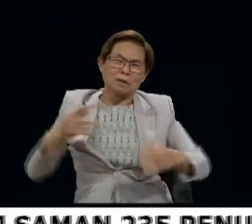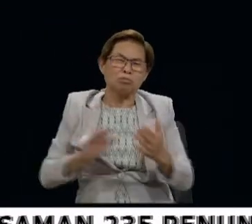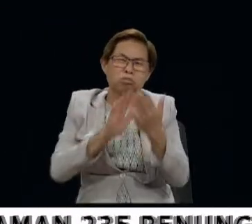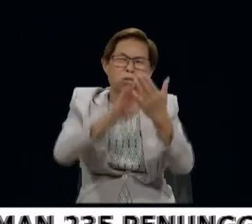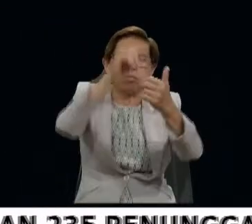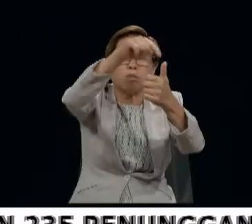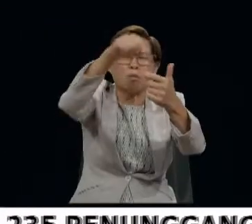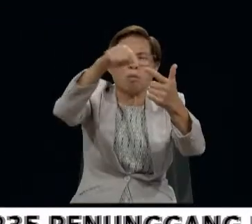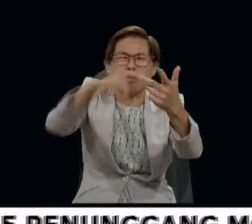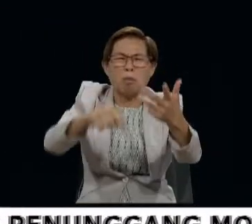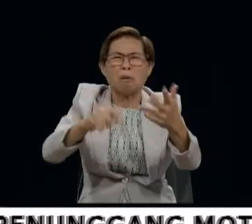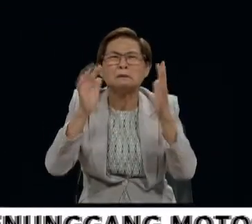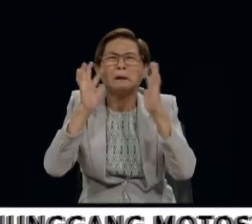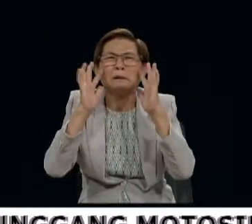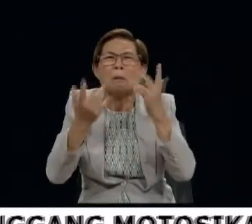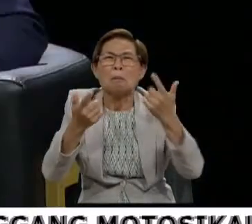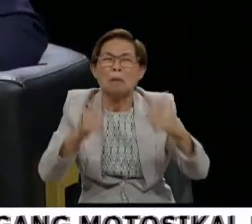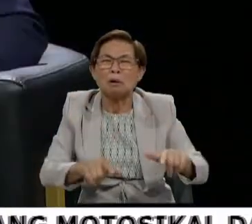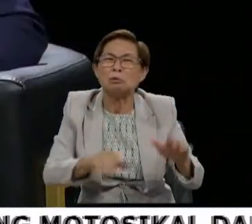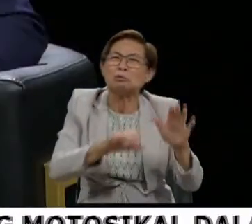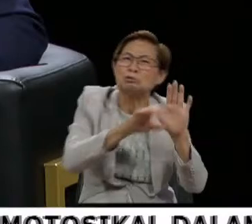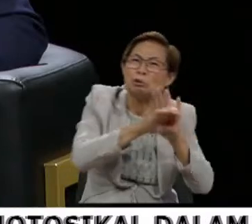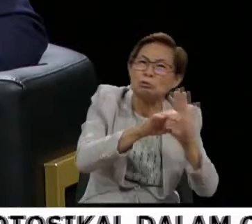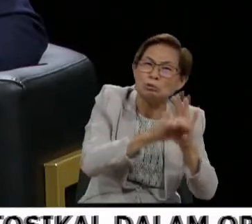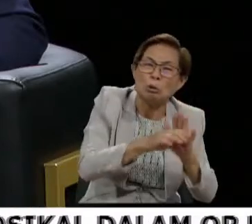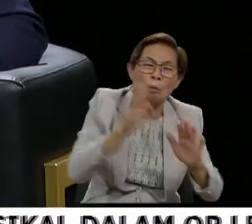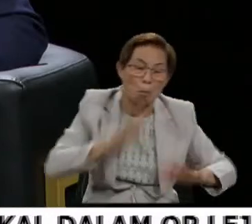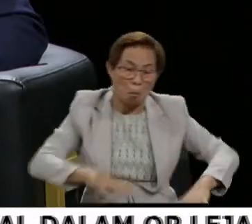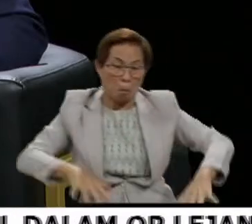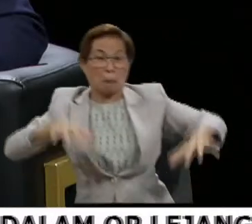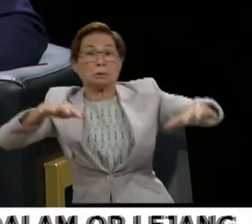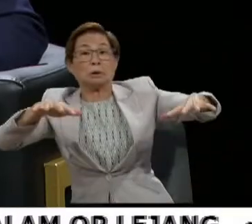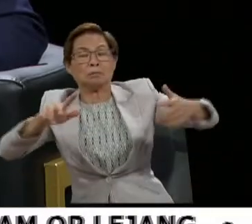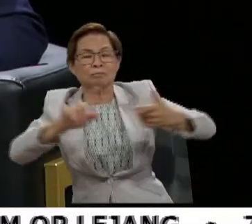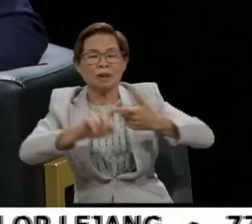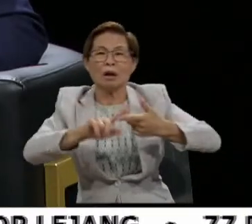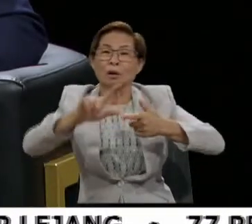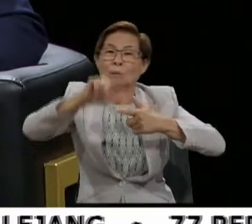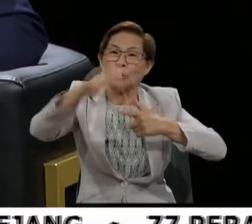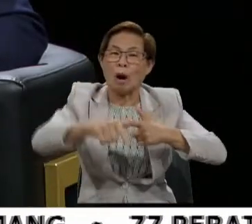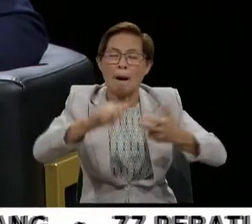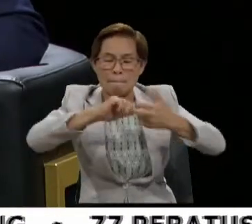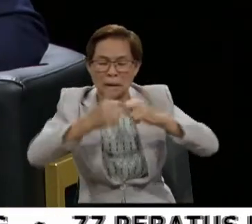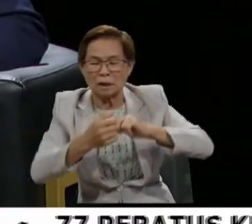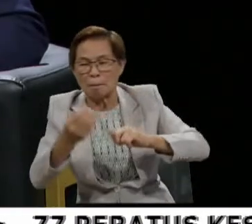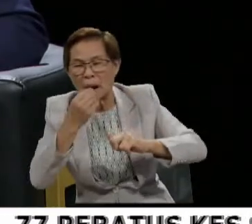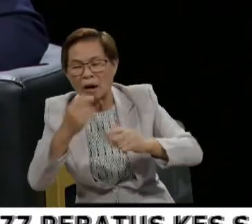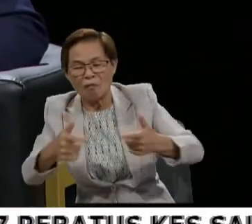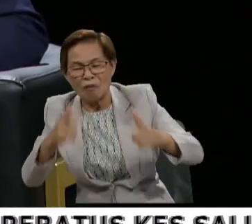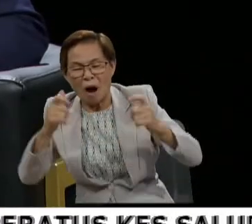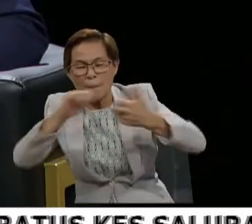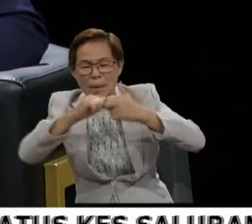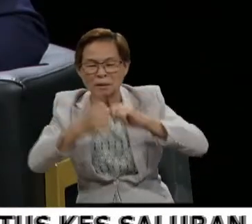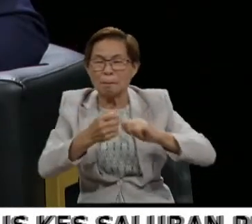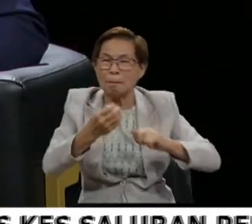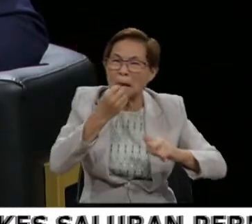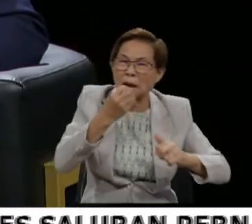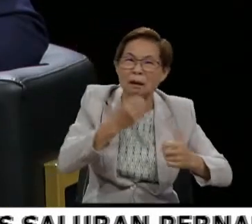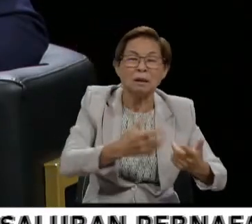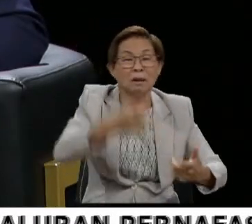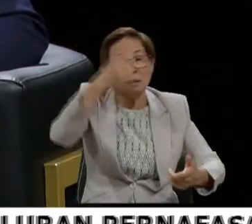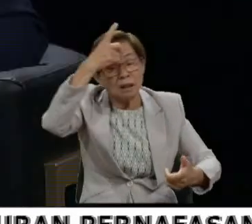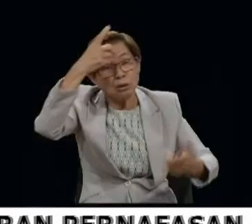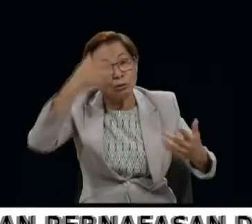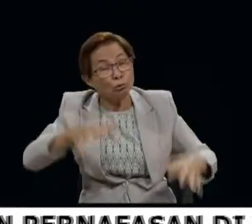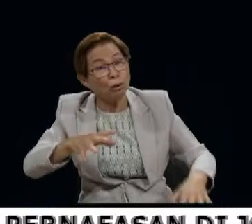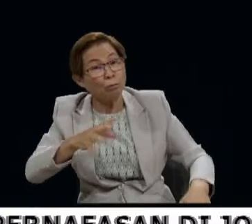perkara-perkara yang kita tidak jangka sebelumnya Seperti contohnya banjir dan kemudian krisis makanan sekuriti makanan dan Datuk Seri